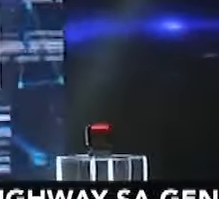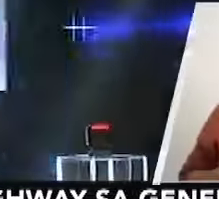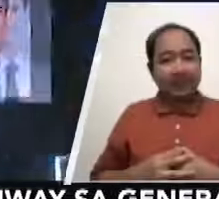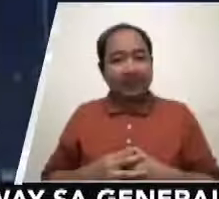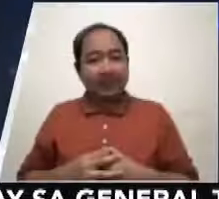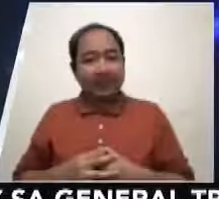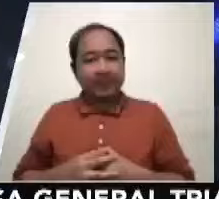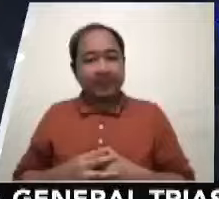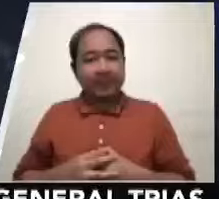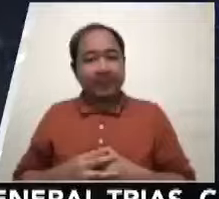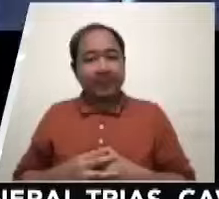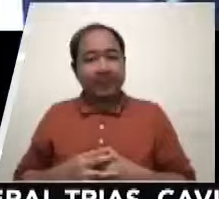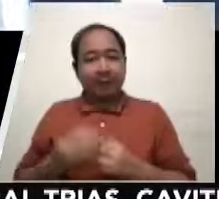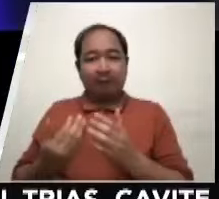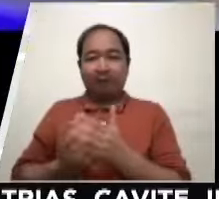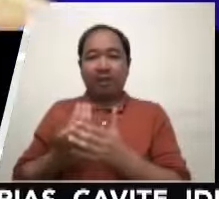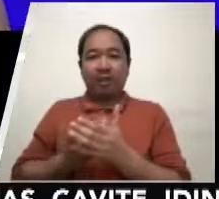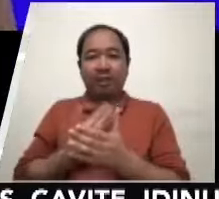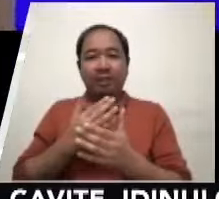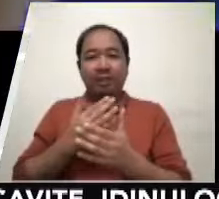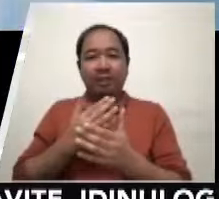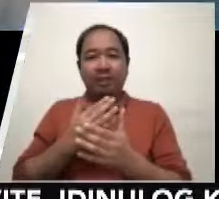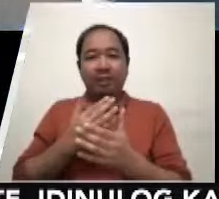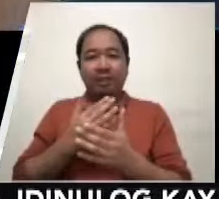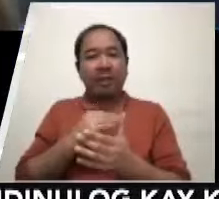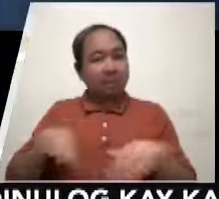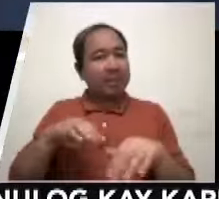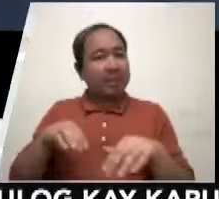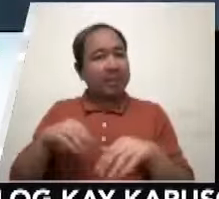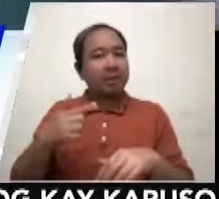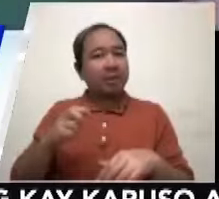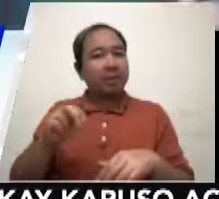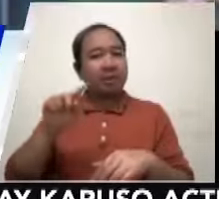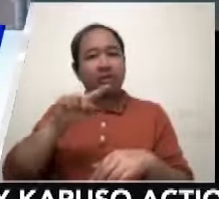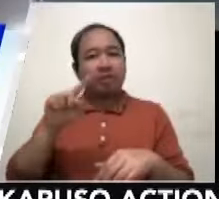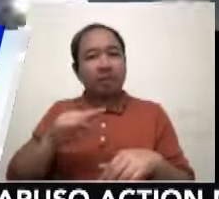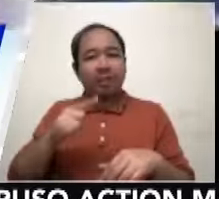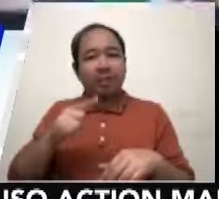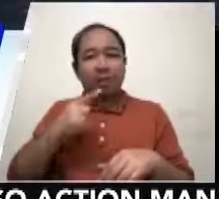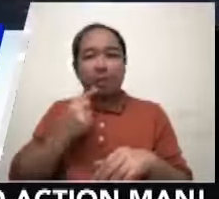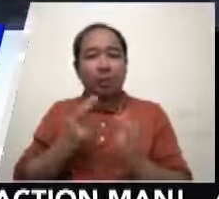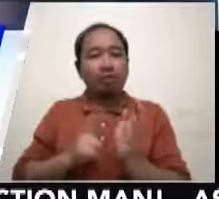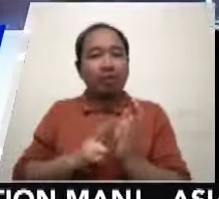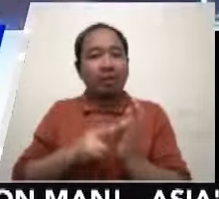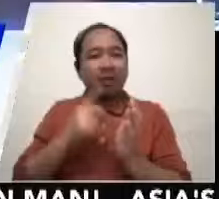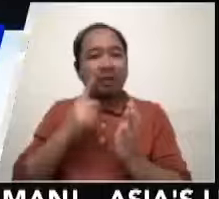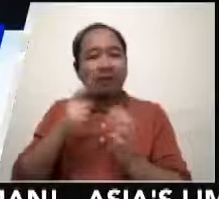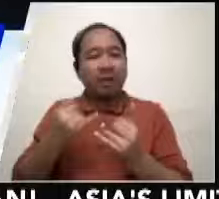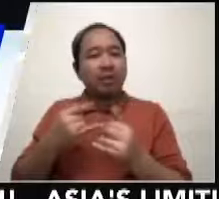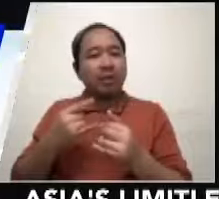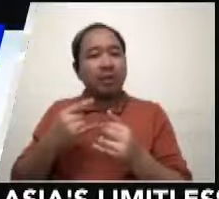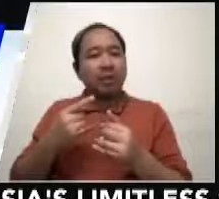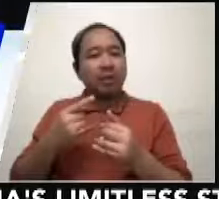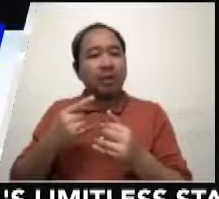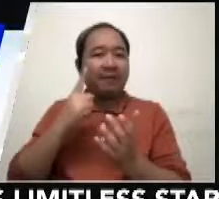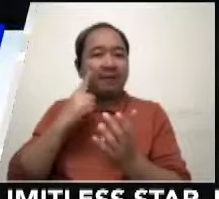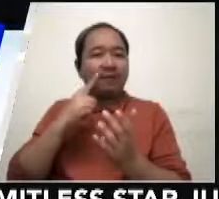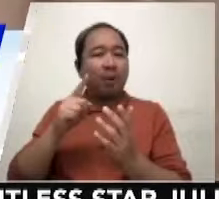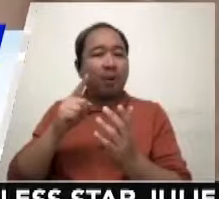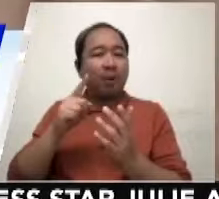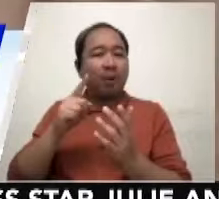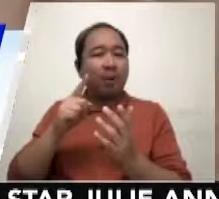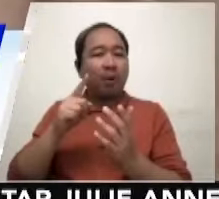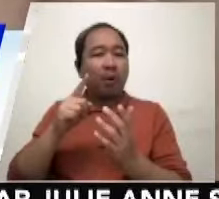Fresh and dynamic ang Gen Z signees sa final batch ng Signed for Stardom 2024. Sparkle